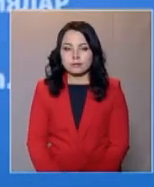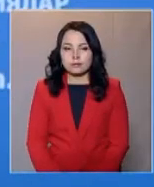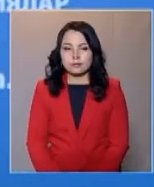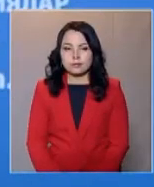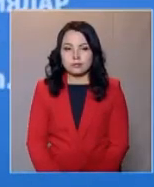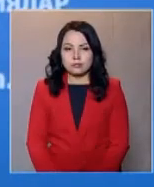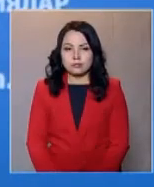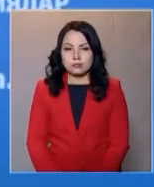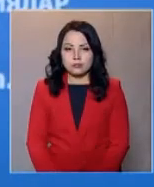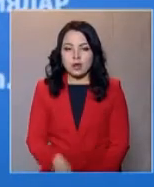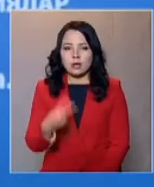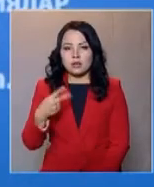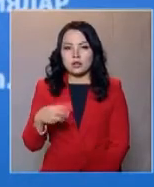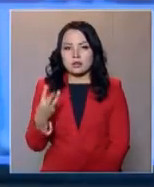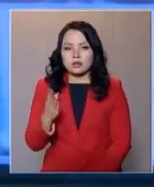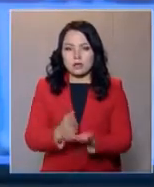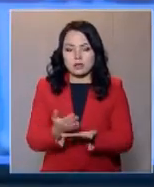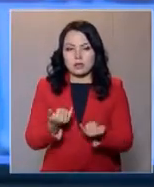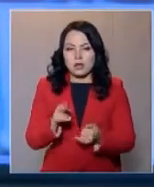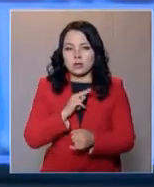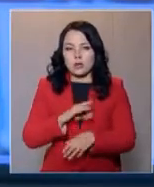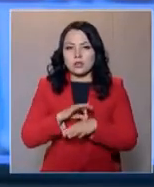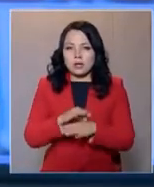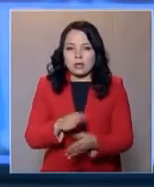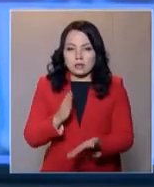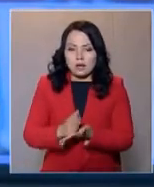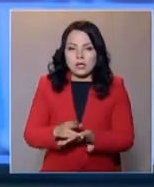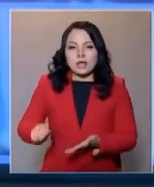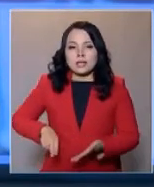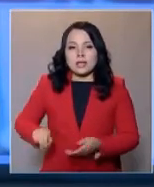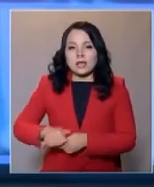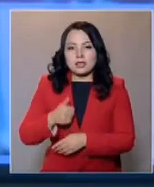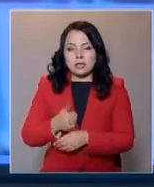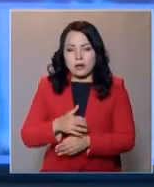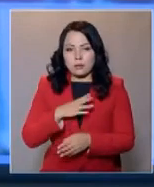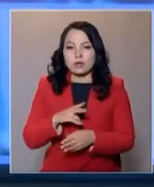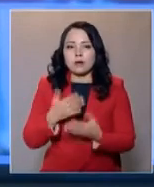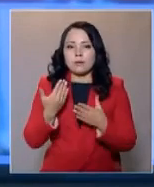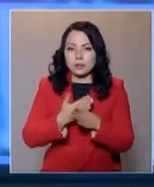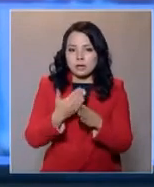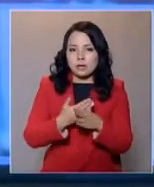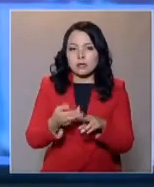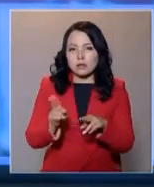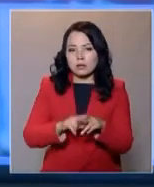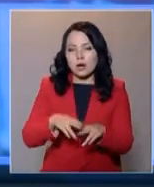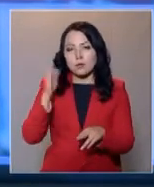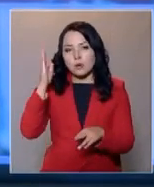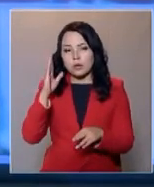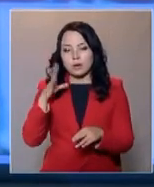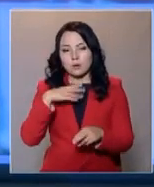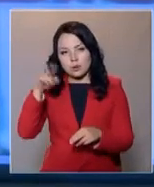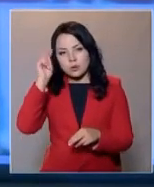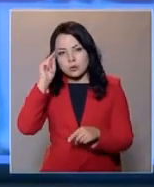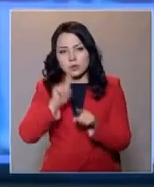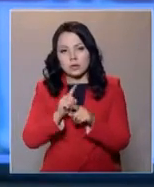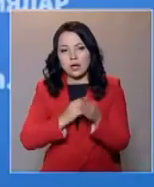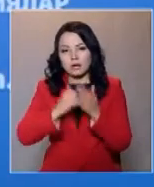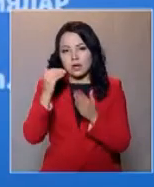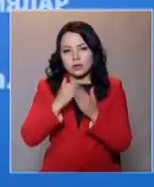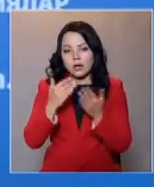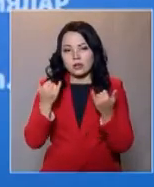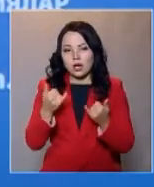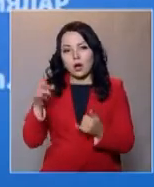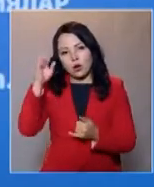23 ректора уже поработали, это, значит, наши ведущие национальные вузы,